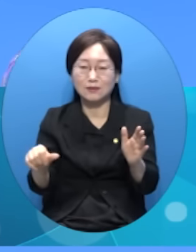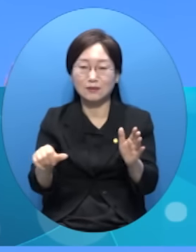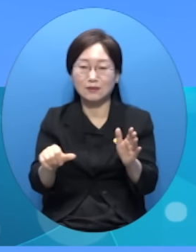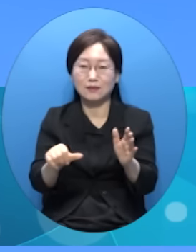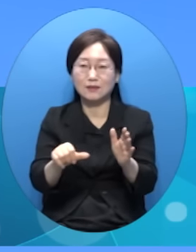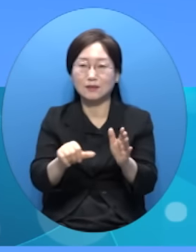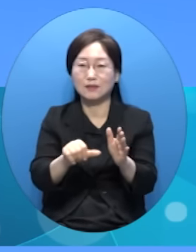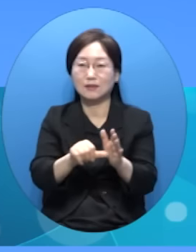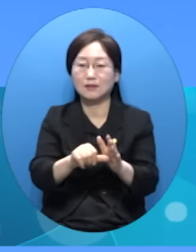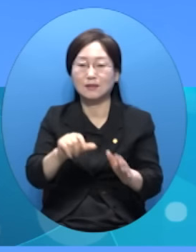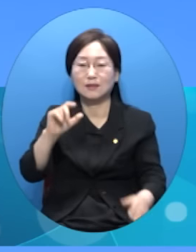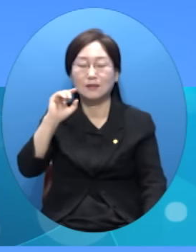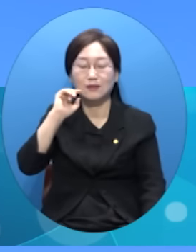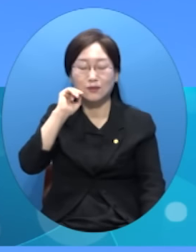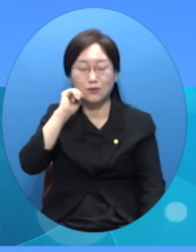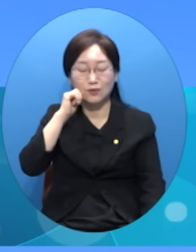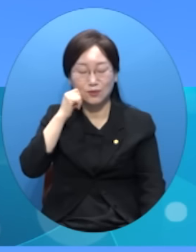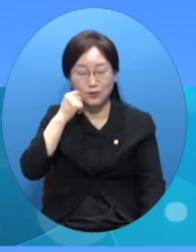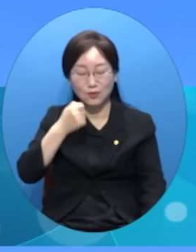인생에